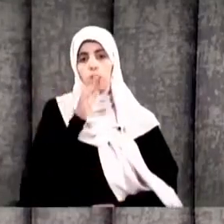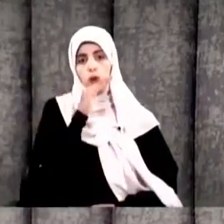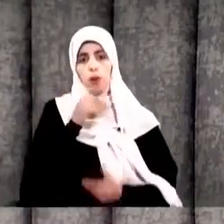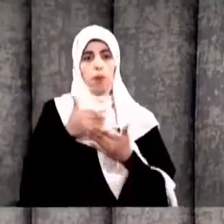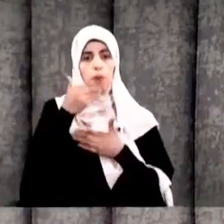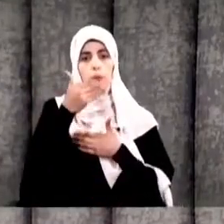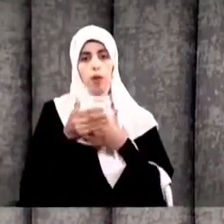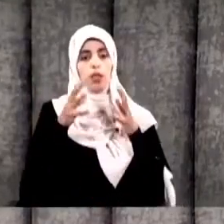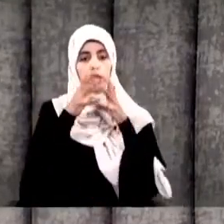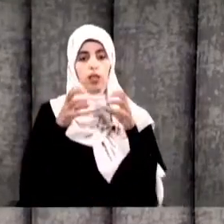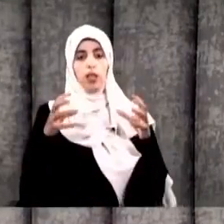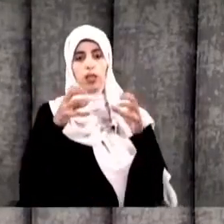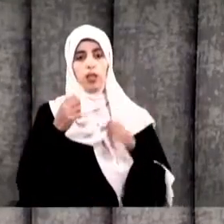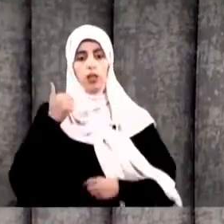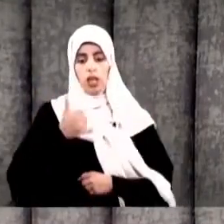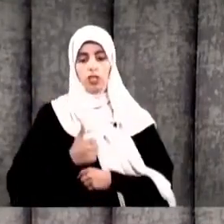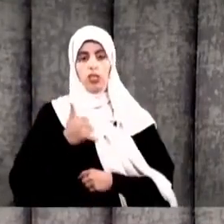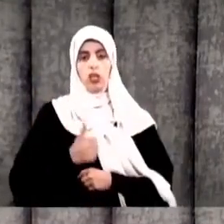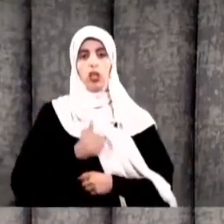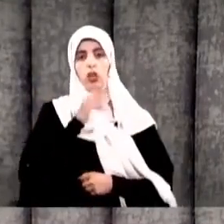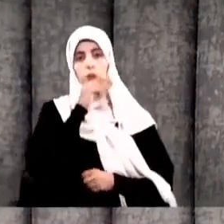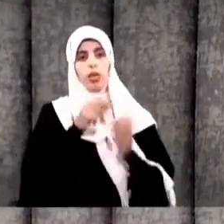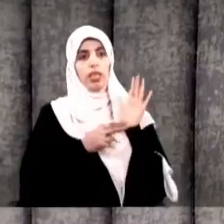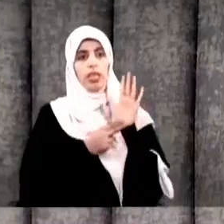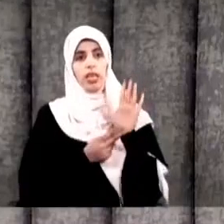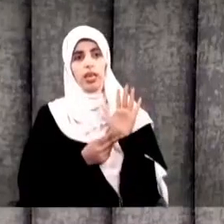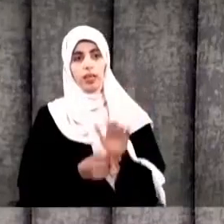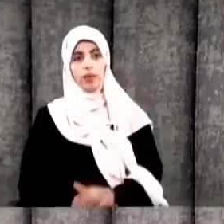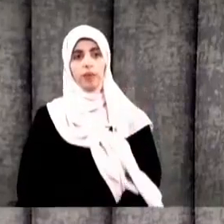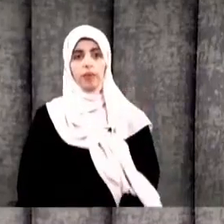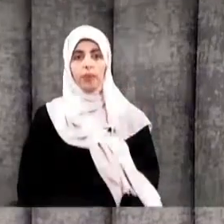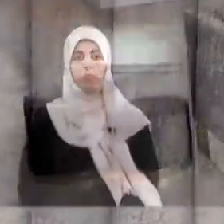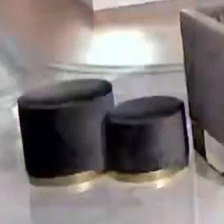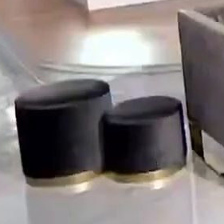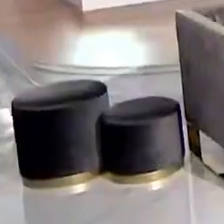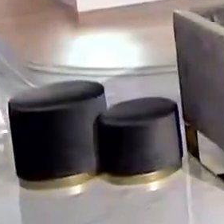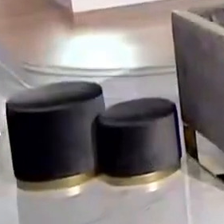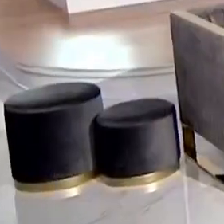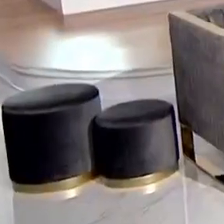تفاصيل عن الخنجر العماني في هذا التقرير. متابعة طيبة لكم.